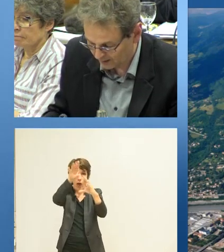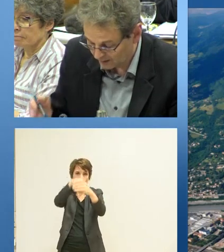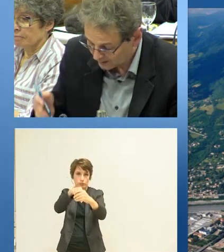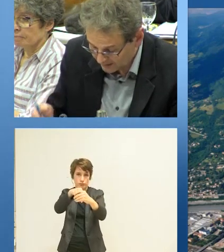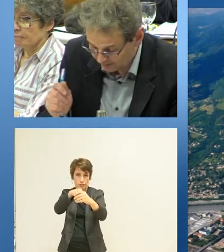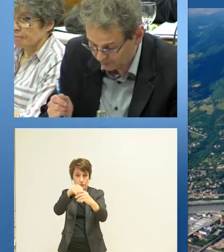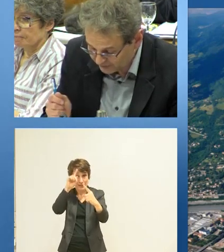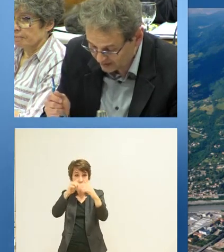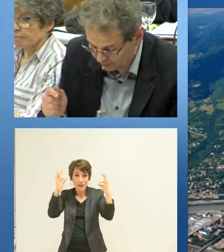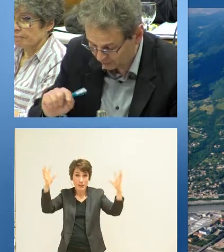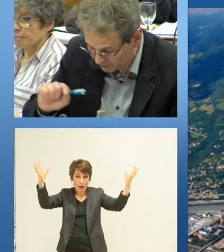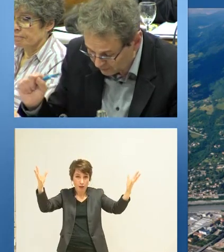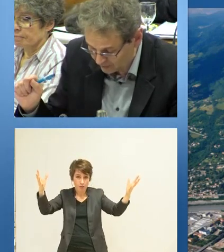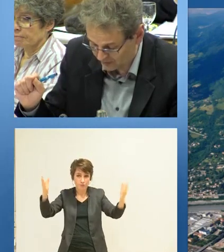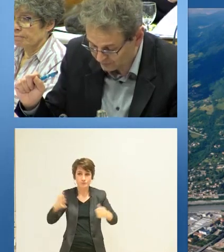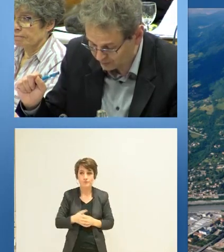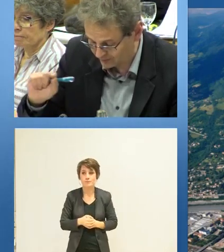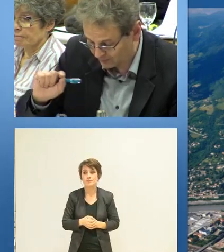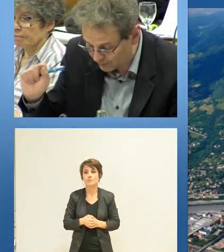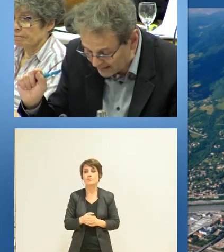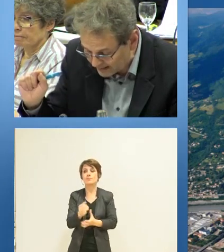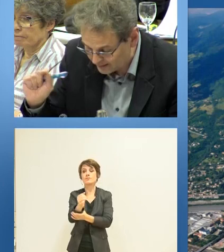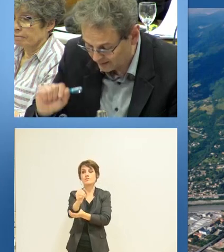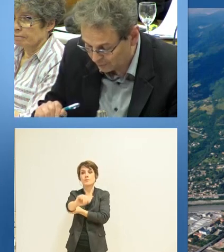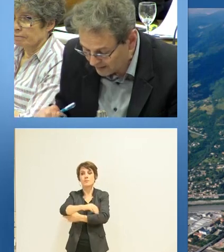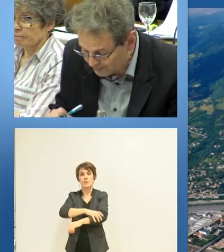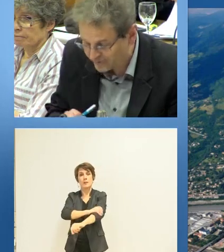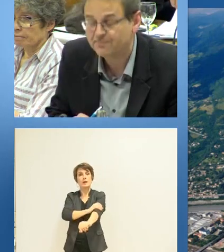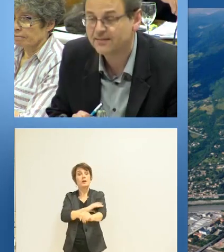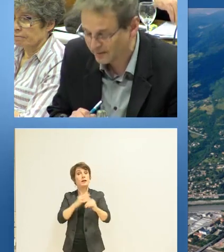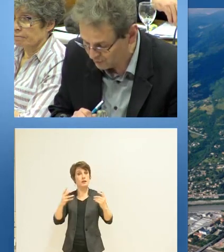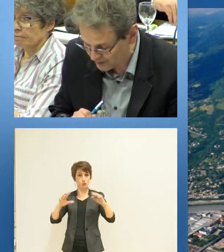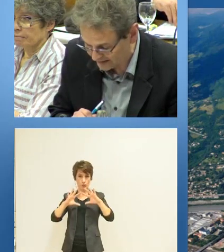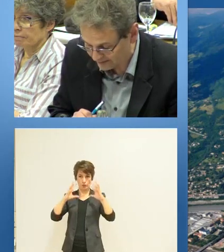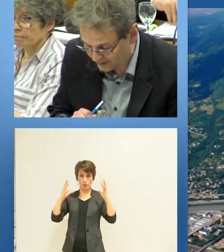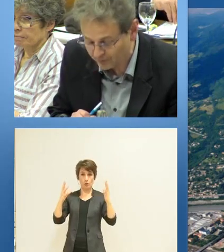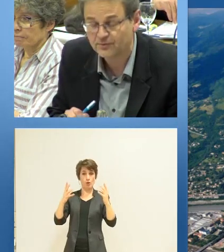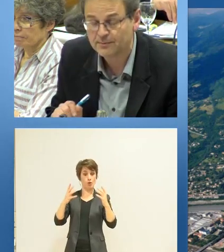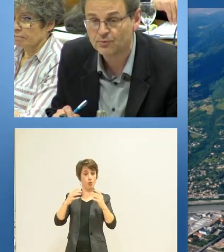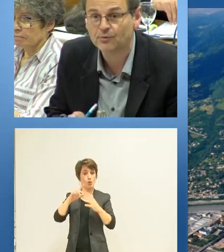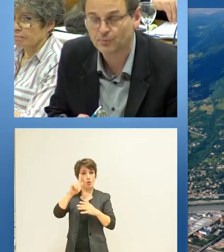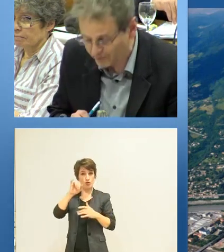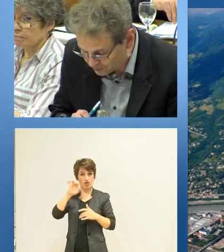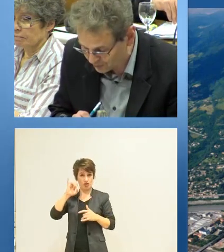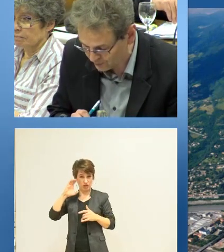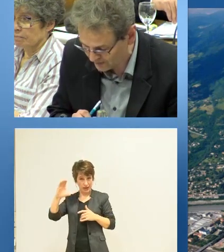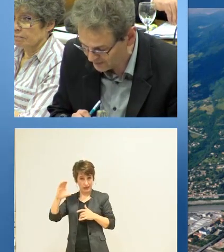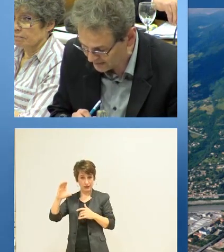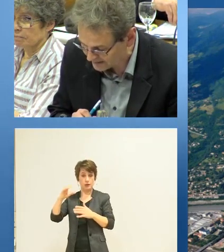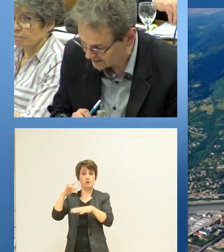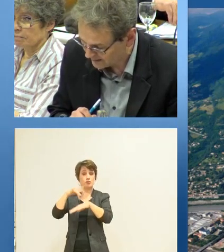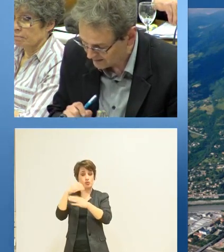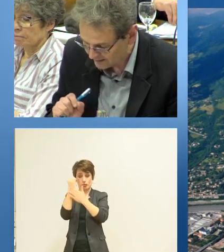et pour finir sur ce niveau global le rapport spécial du jet qui est paru début octobre 8 octobre